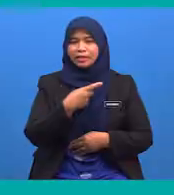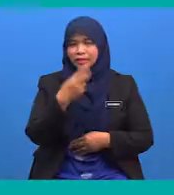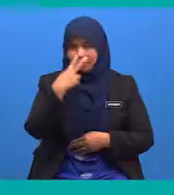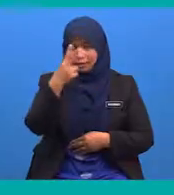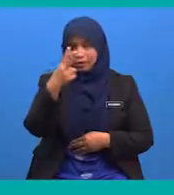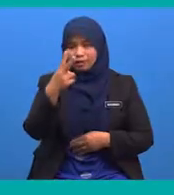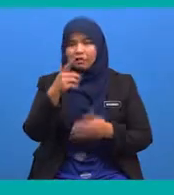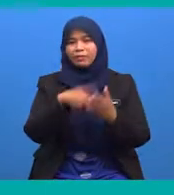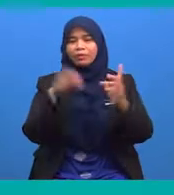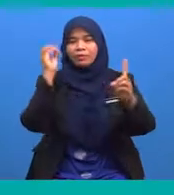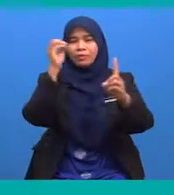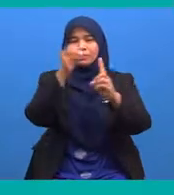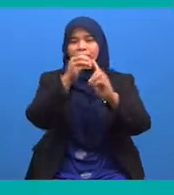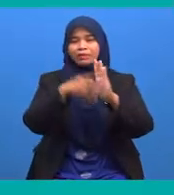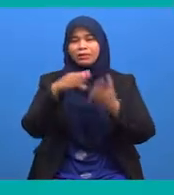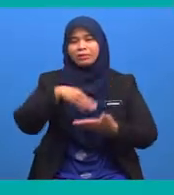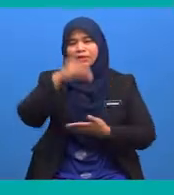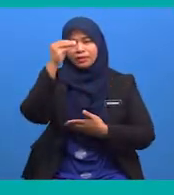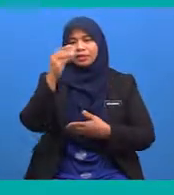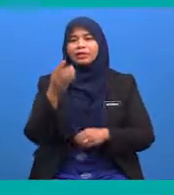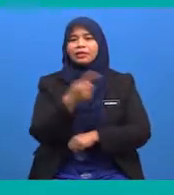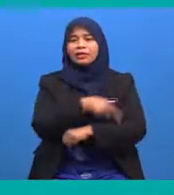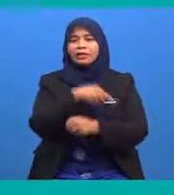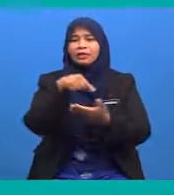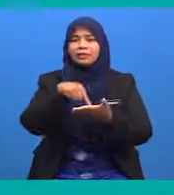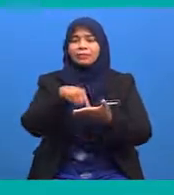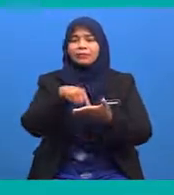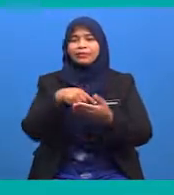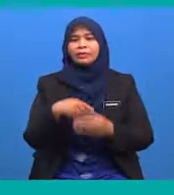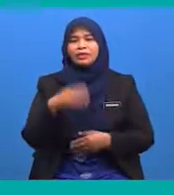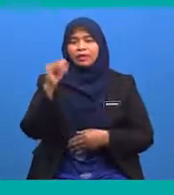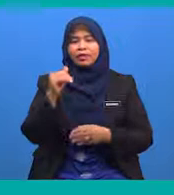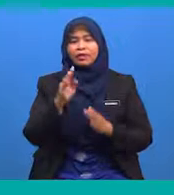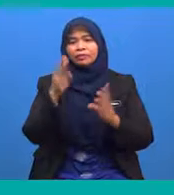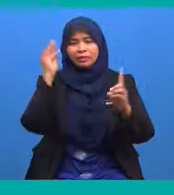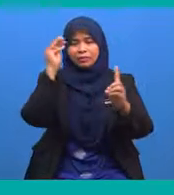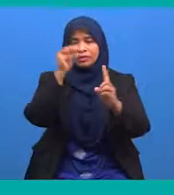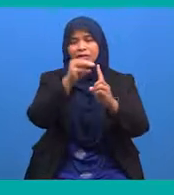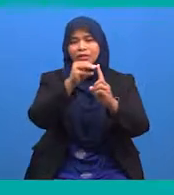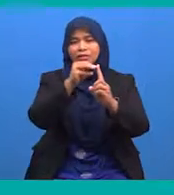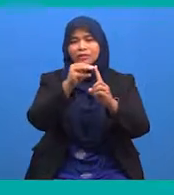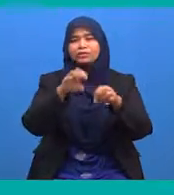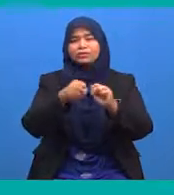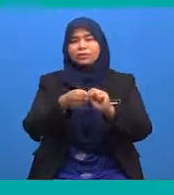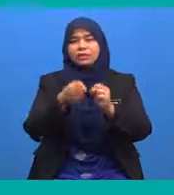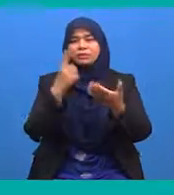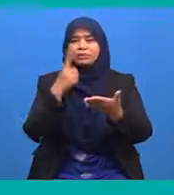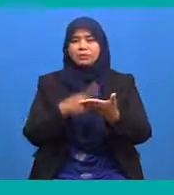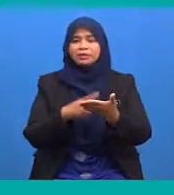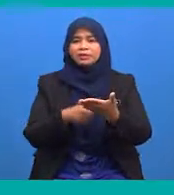dahulu objektif pembelajaran kita pada hari ini yang bermatlamat agar perbincangan